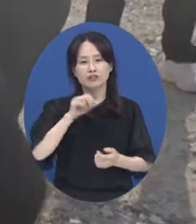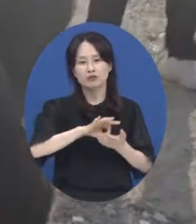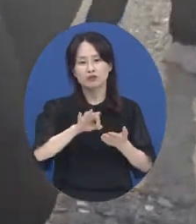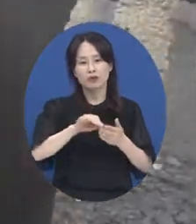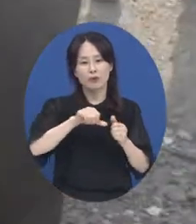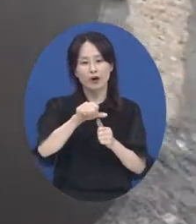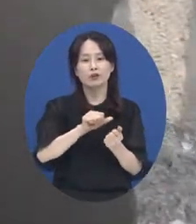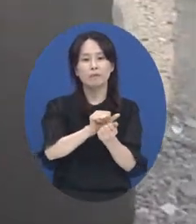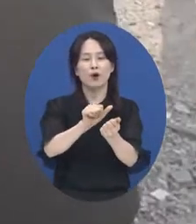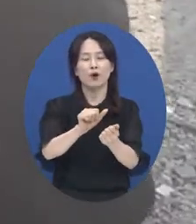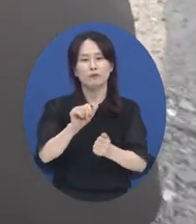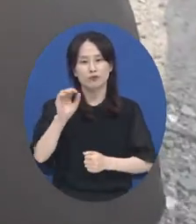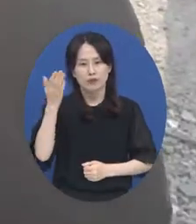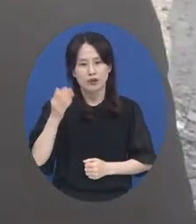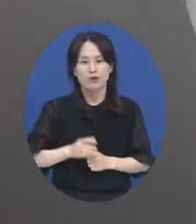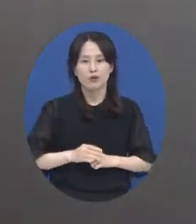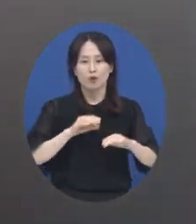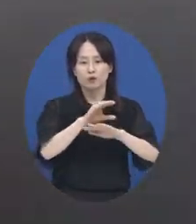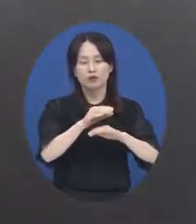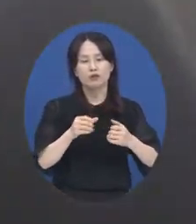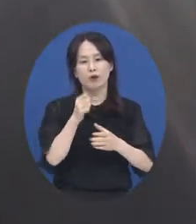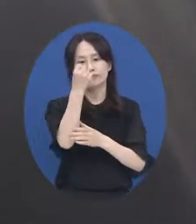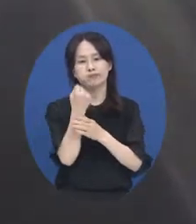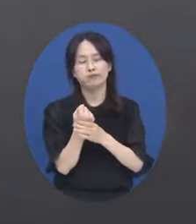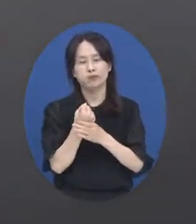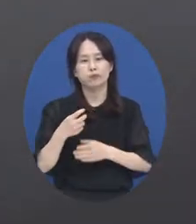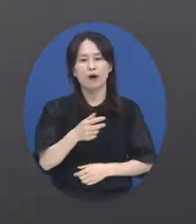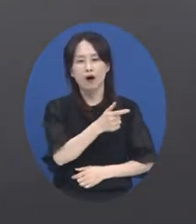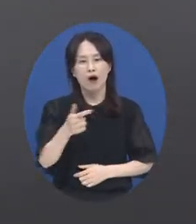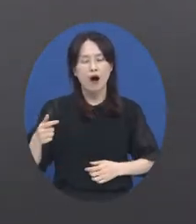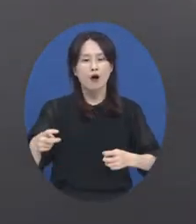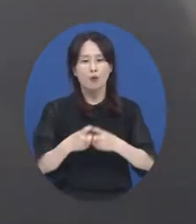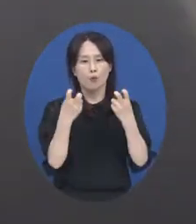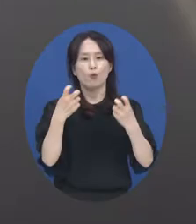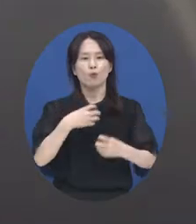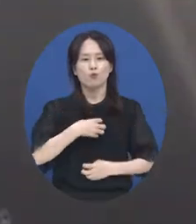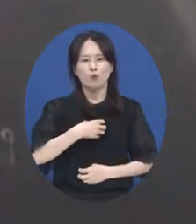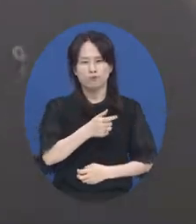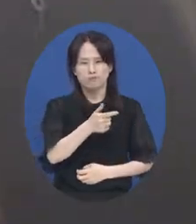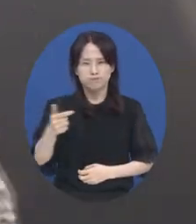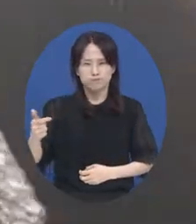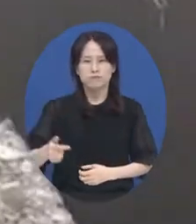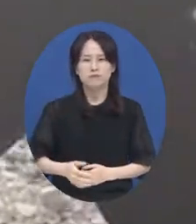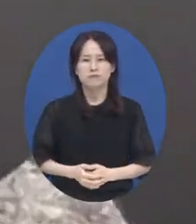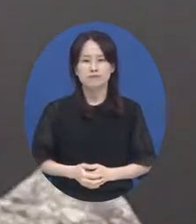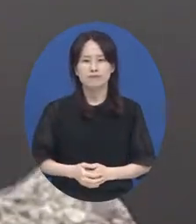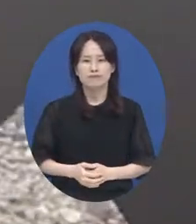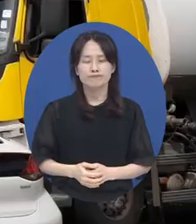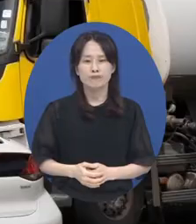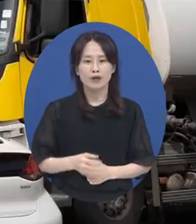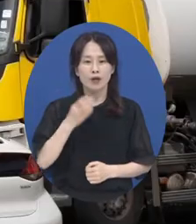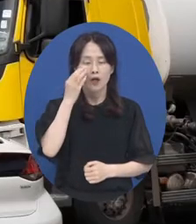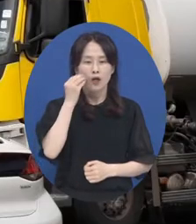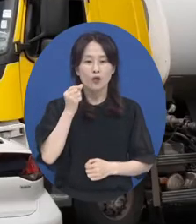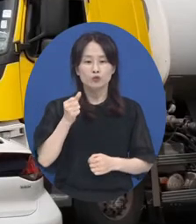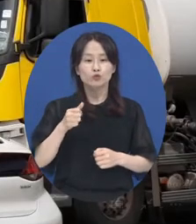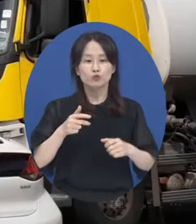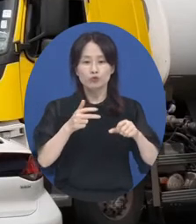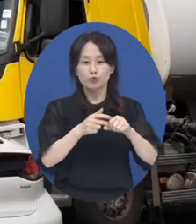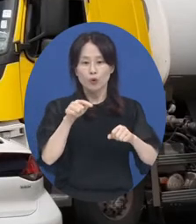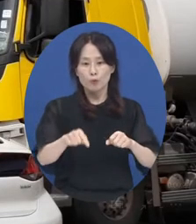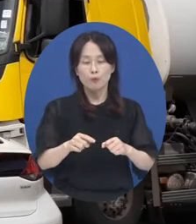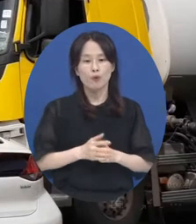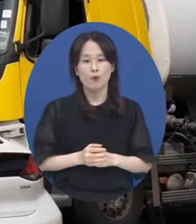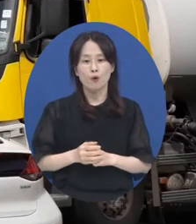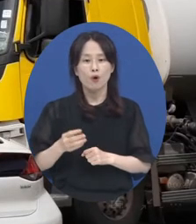가짜석유 사용은 환경오염은 물론 차량 부품 손상시켜 대형 사고로 이어질 수 있는 위험천만한 행동 입니다 한수 유선은